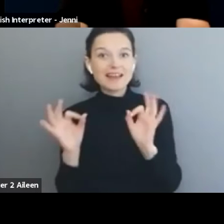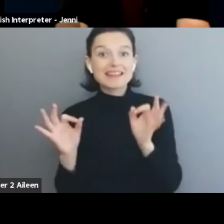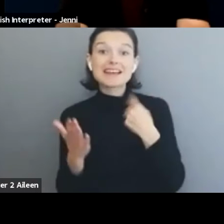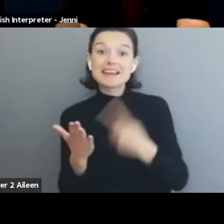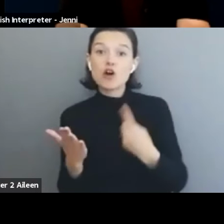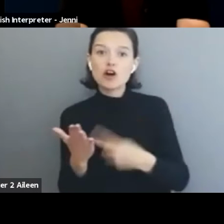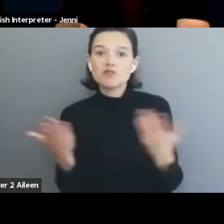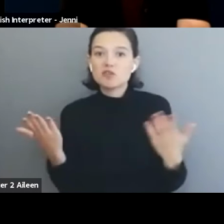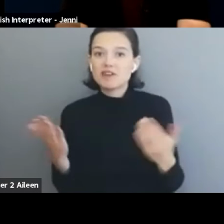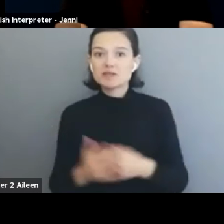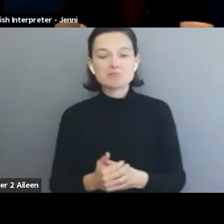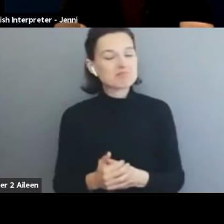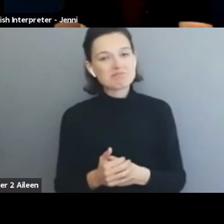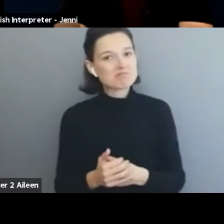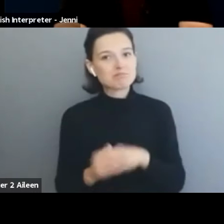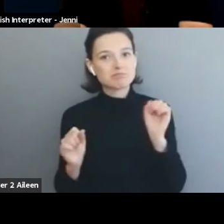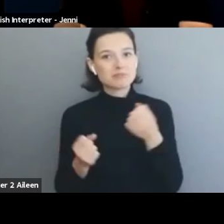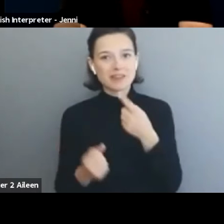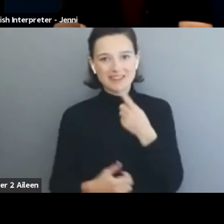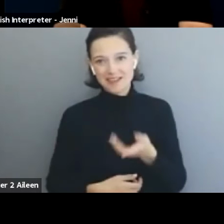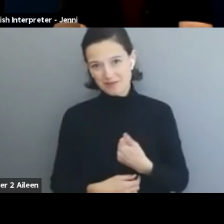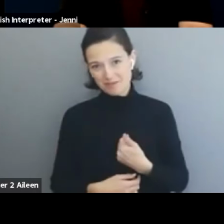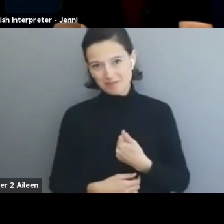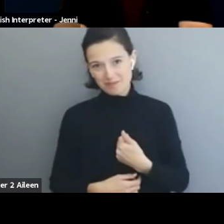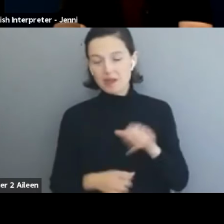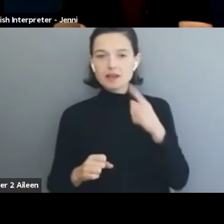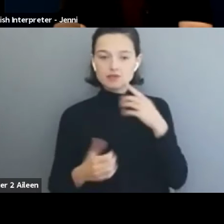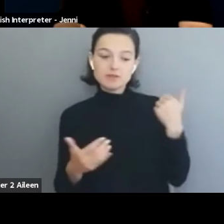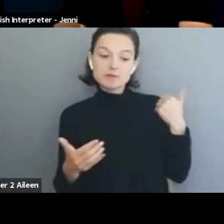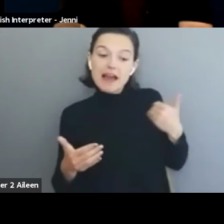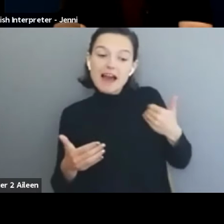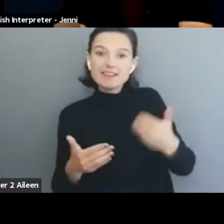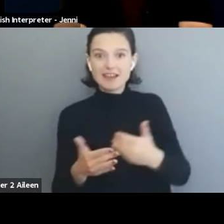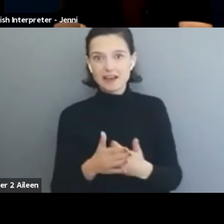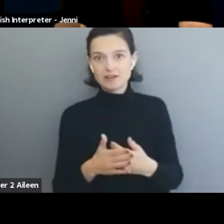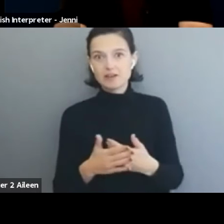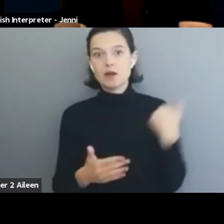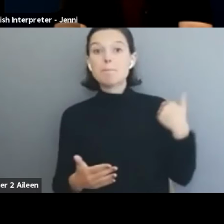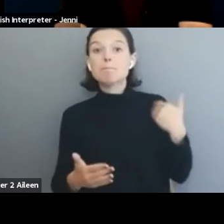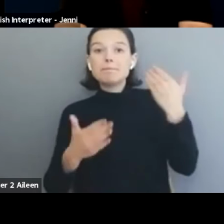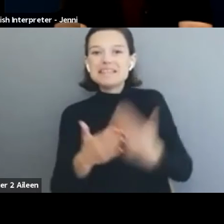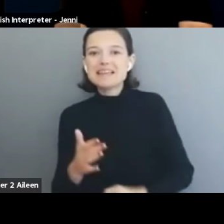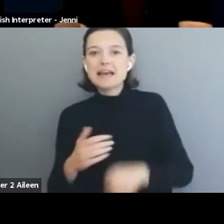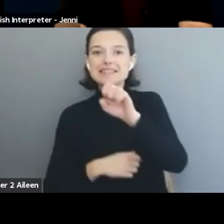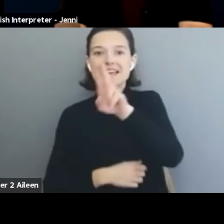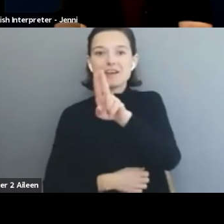Kenntnisstand. Man kann sich dem nur annähern über das, was man der EU-Richtlinie entnehmen kann.